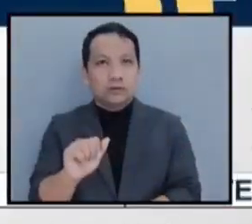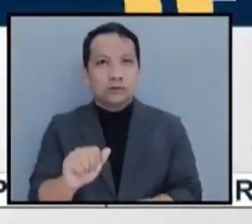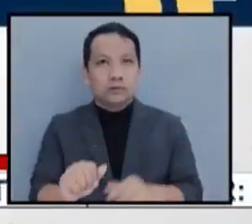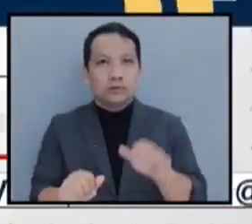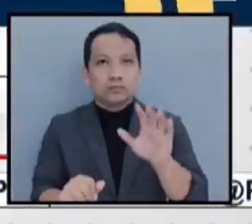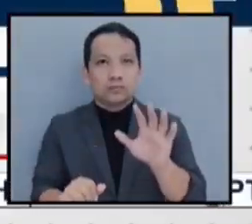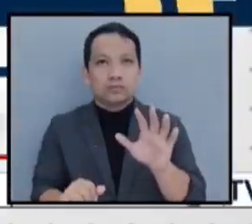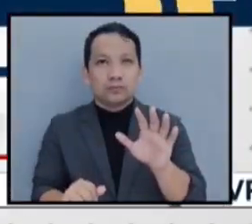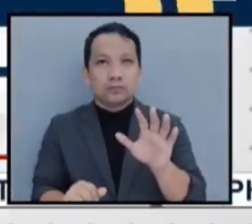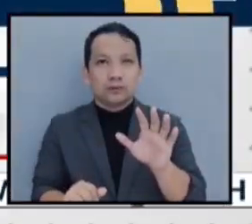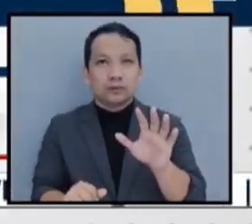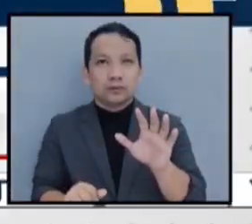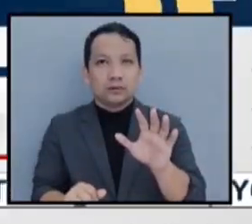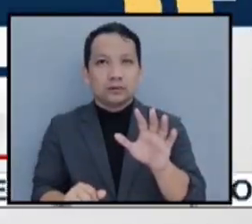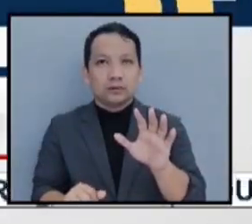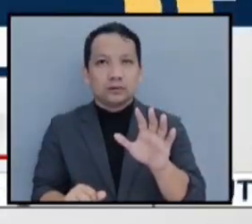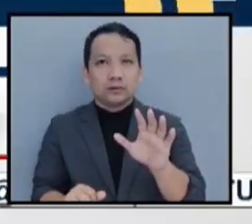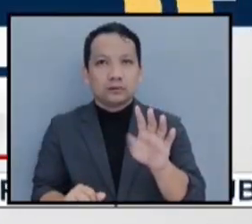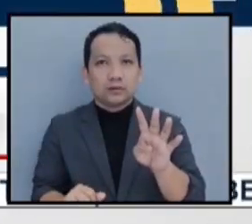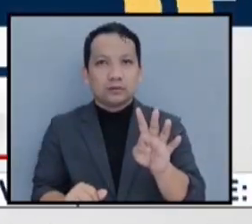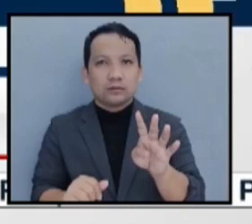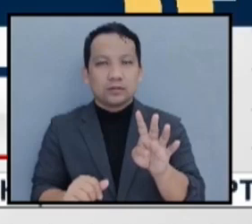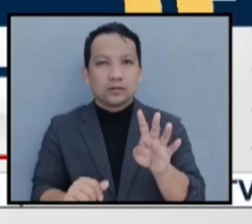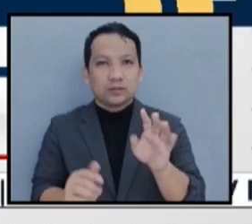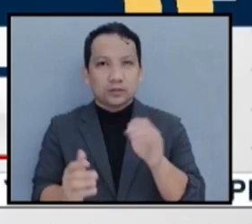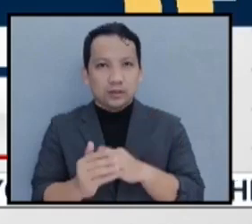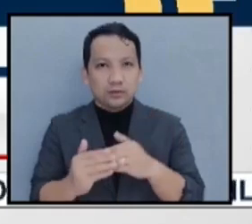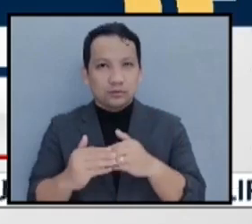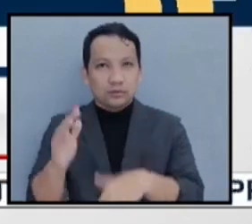suspect ang kanilang naaresto sa loob lang ng 9 na buwan.